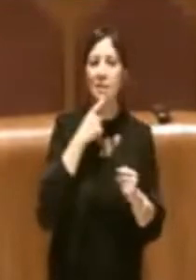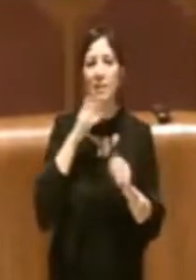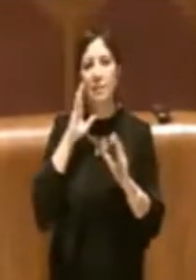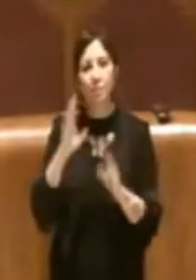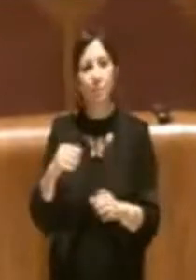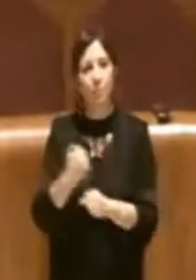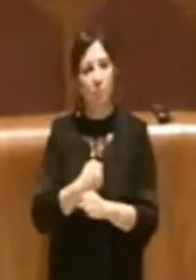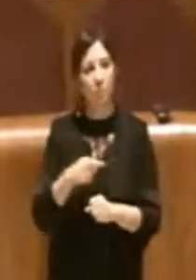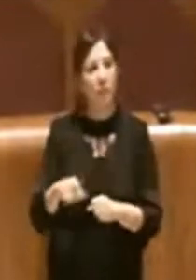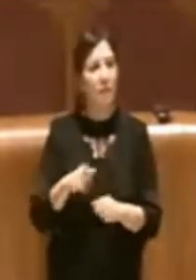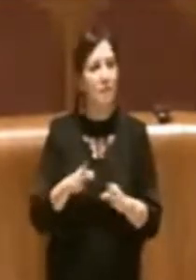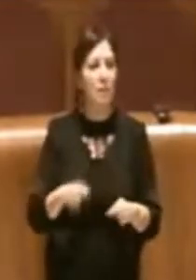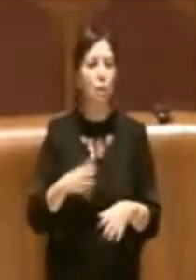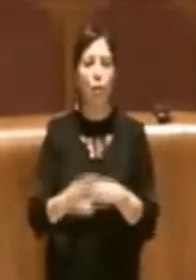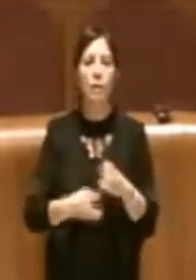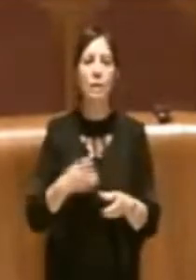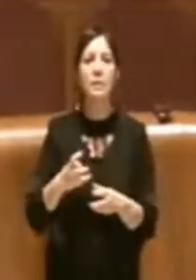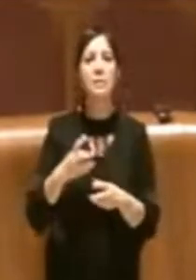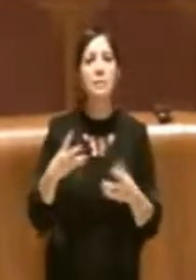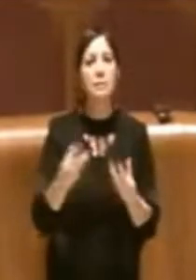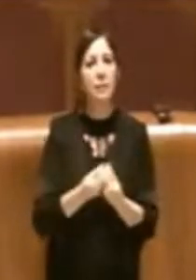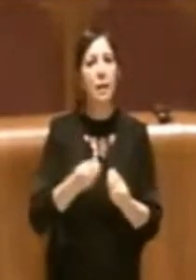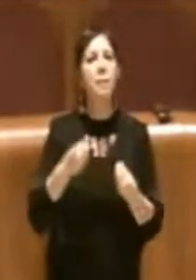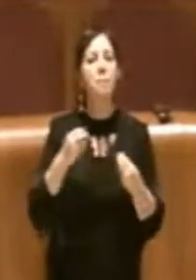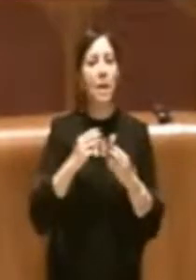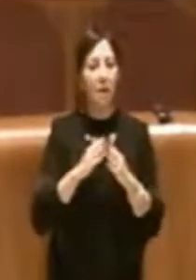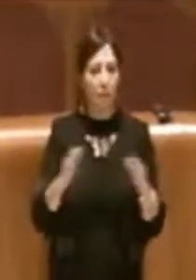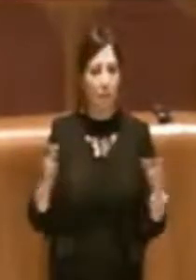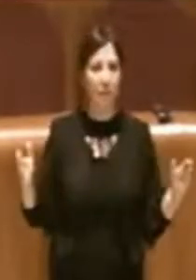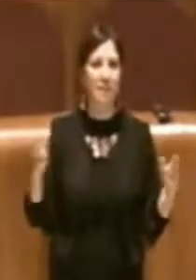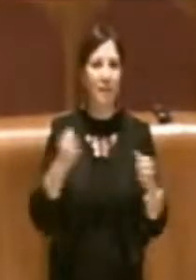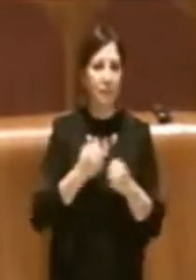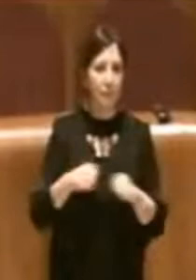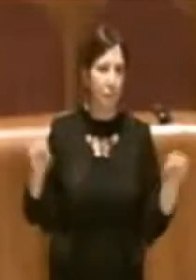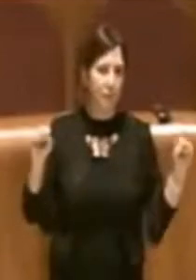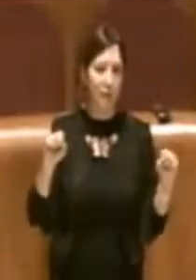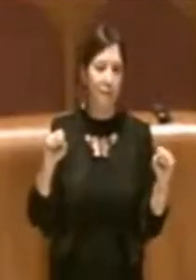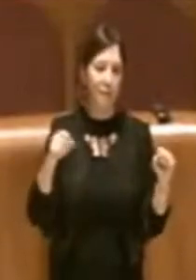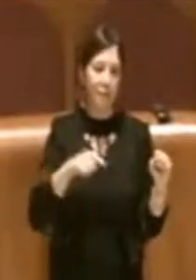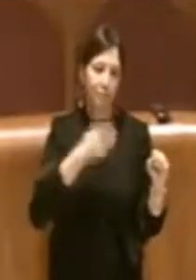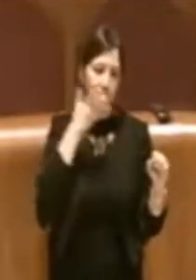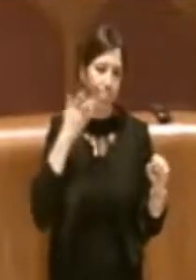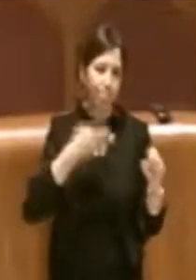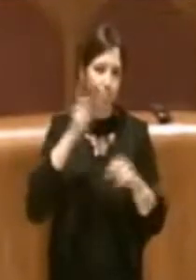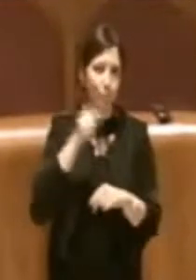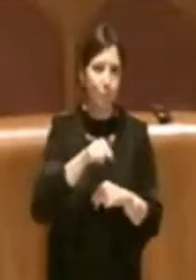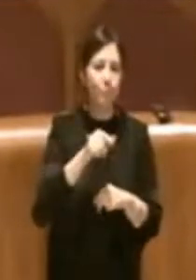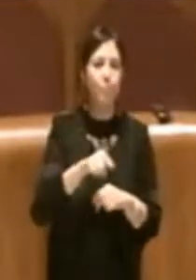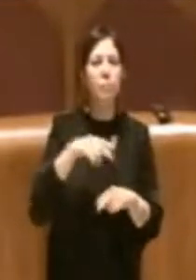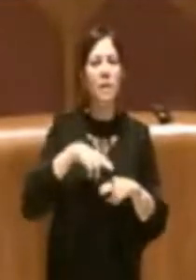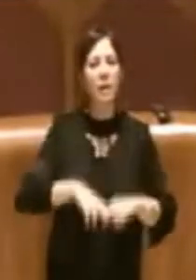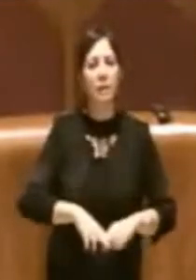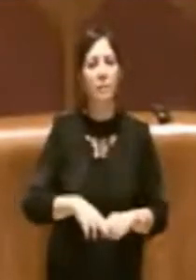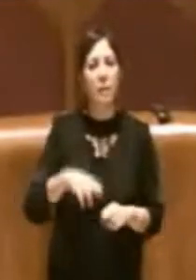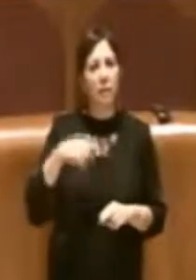questo settore in crisi, con le librerie indipendenti in particolare, e insomma rimaniamo dell'idea